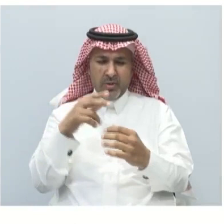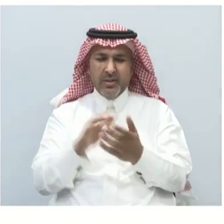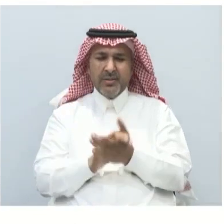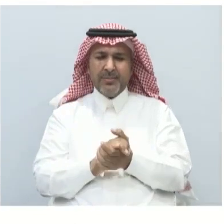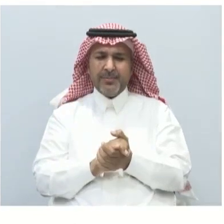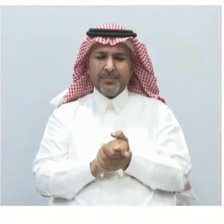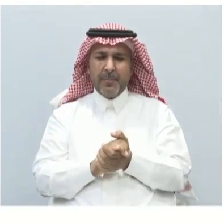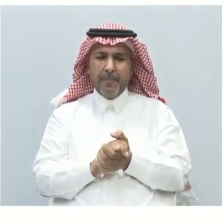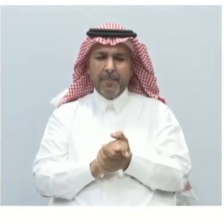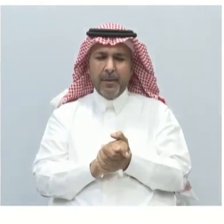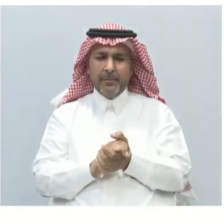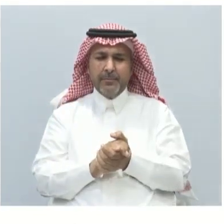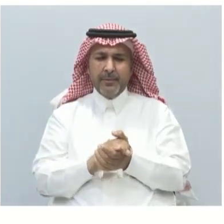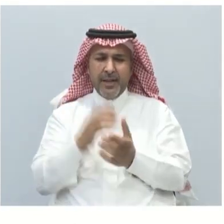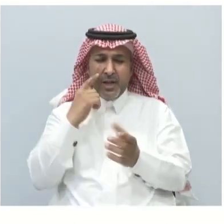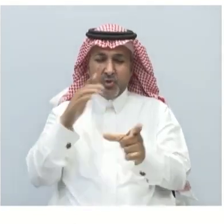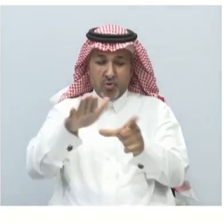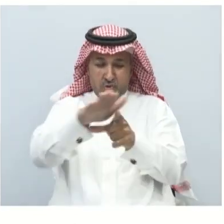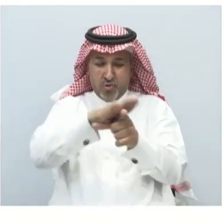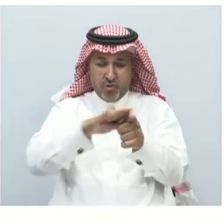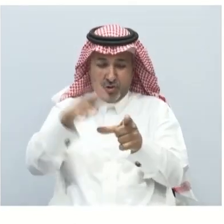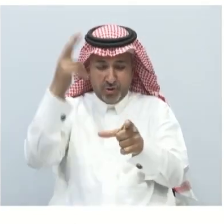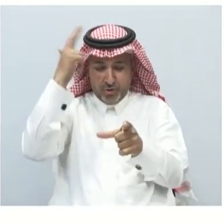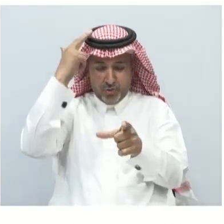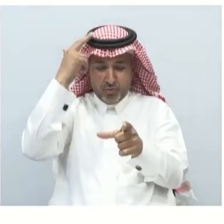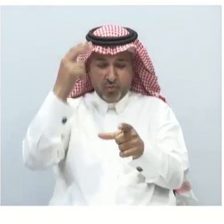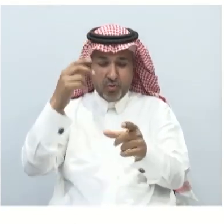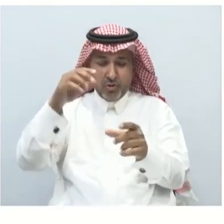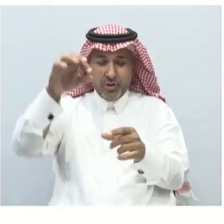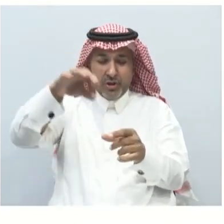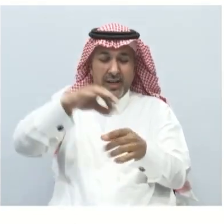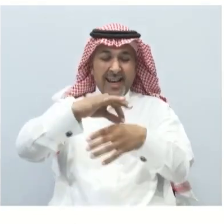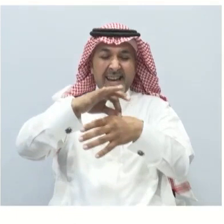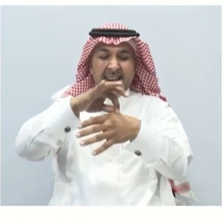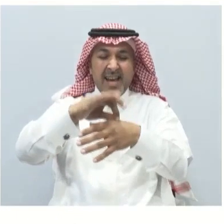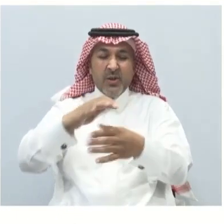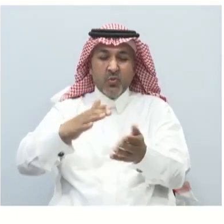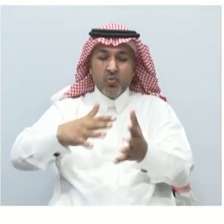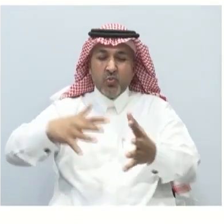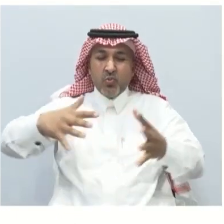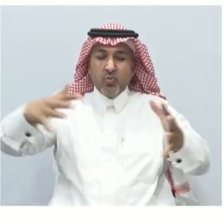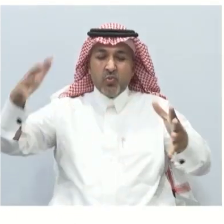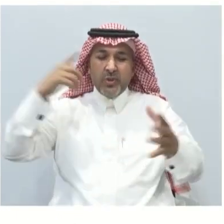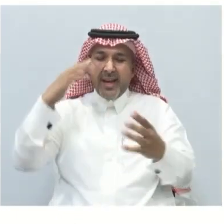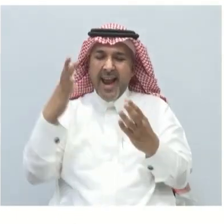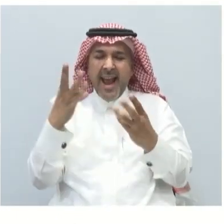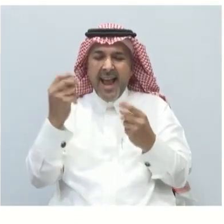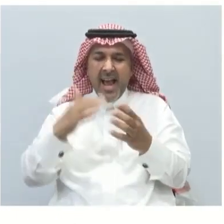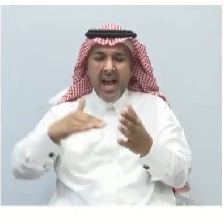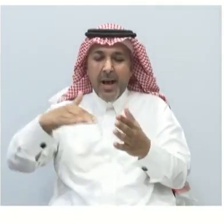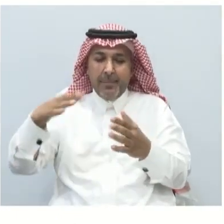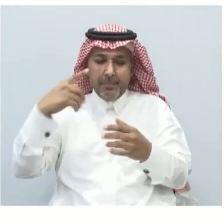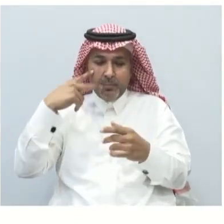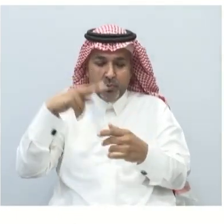السنوي للنمو السكري في المملكه خلال الفتره من عام 1425 الى 31 3.2%